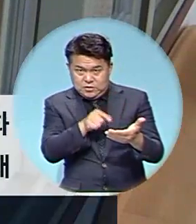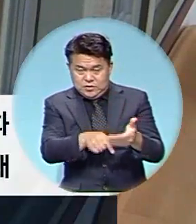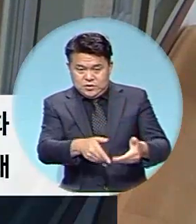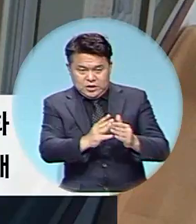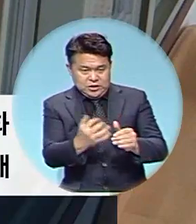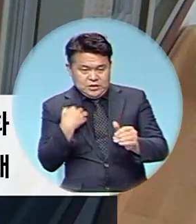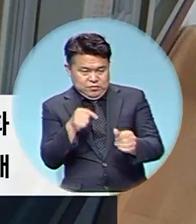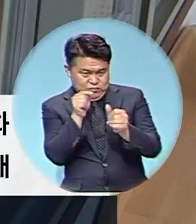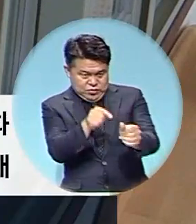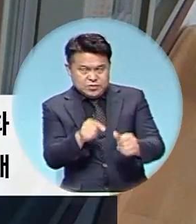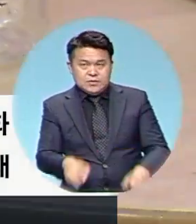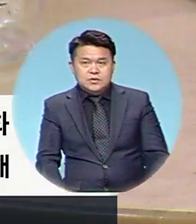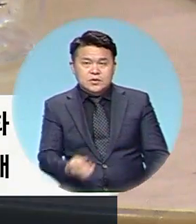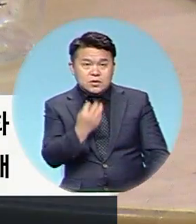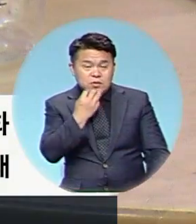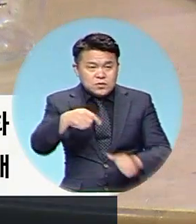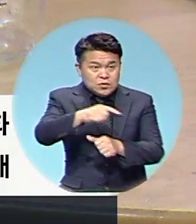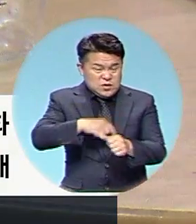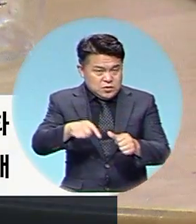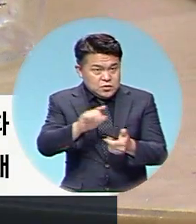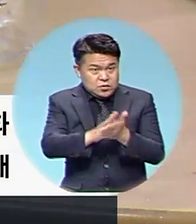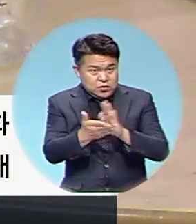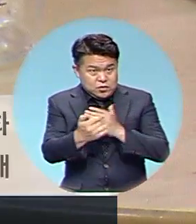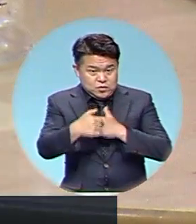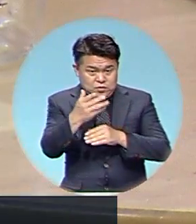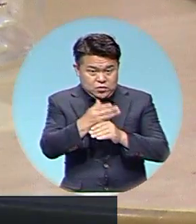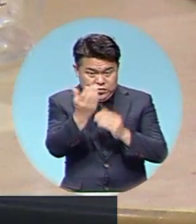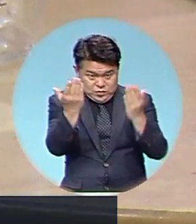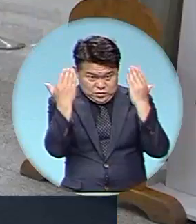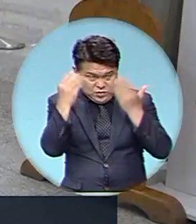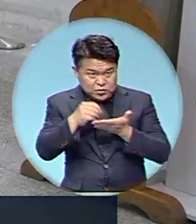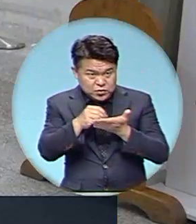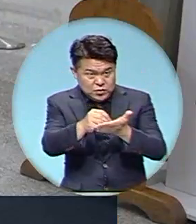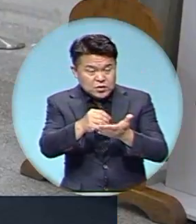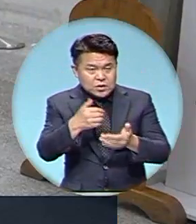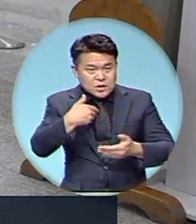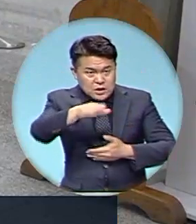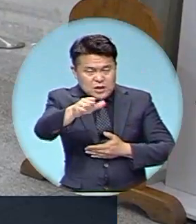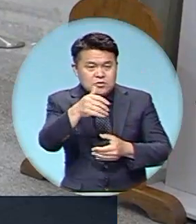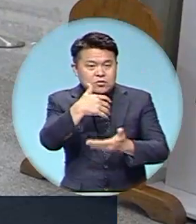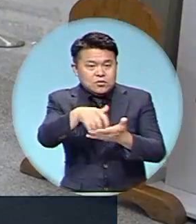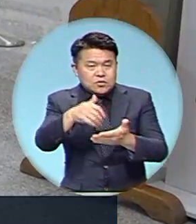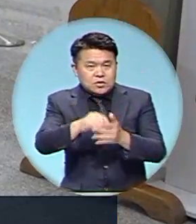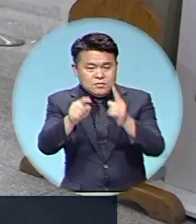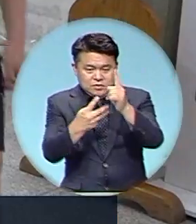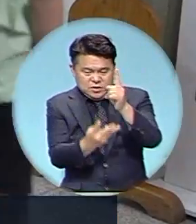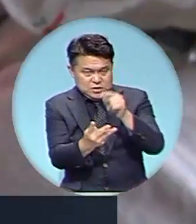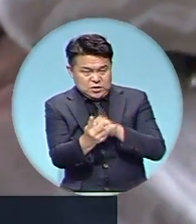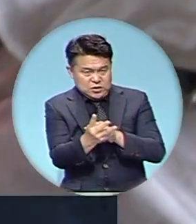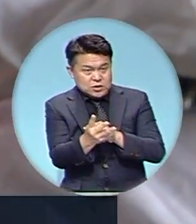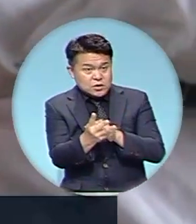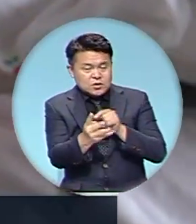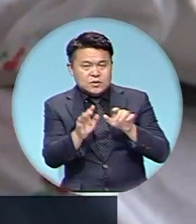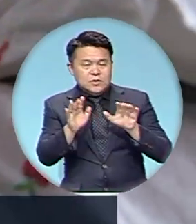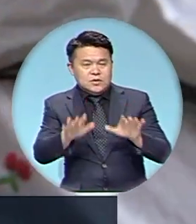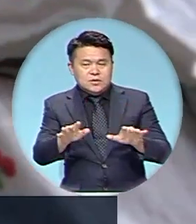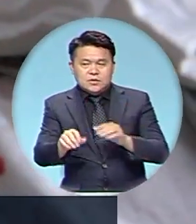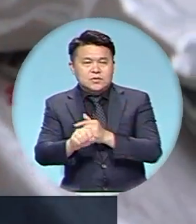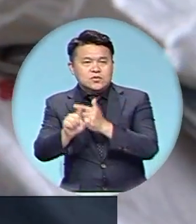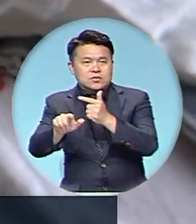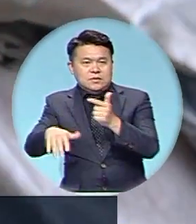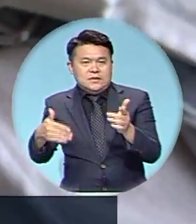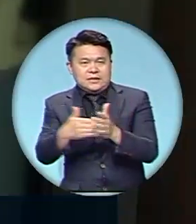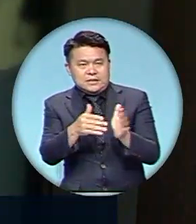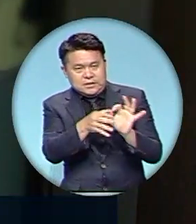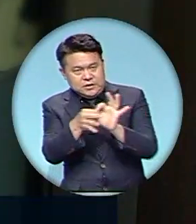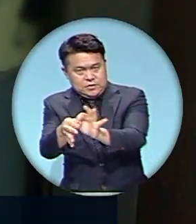수도권 유치원과 초중학교의 등교 인원을 3분의 1로 제한하는 학교 밀집도 최소화 조치도 이달 말까지